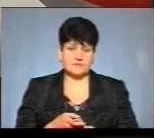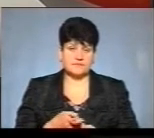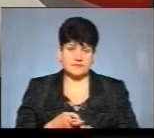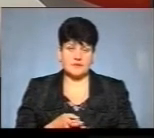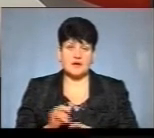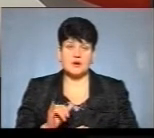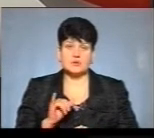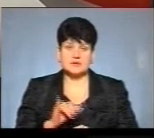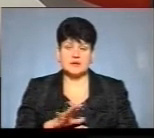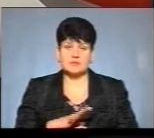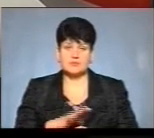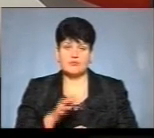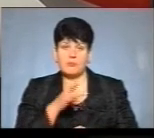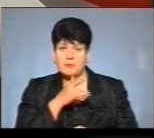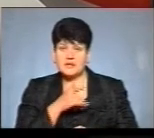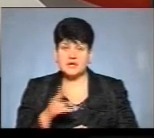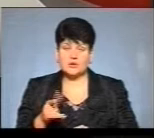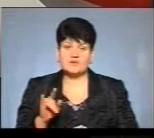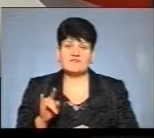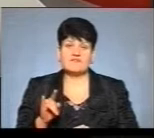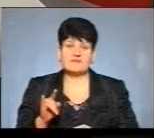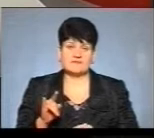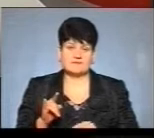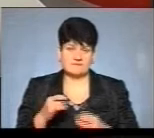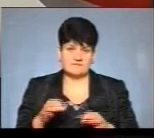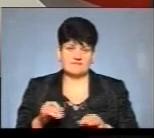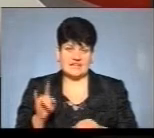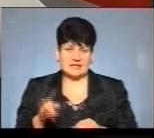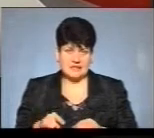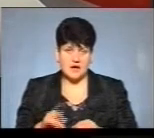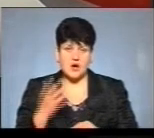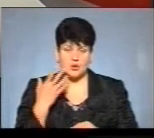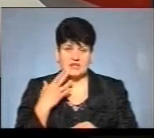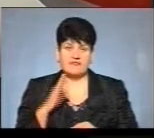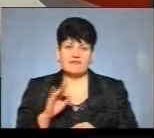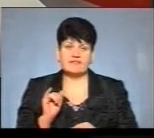в неї був період вікна. Це коли вірус в організмі